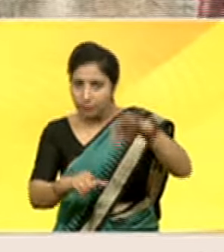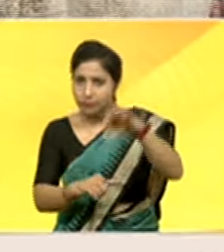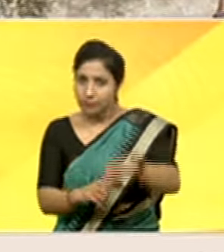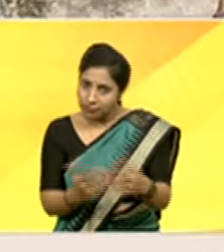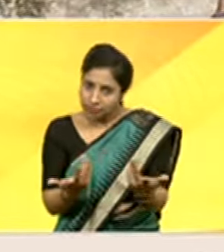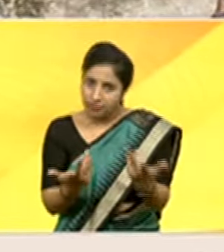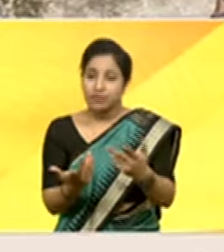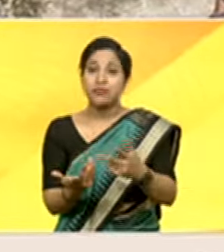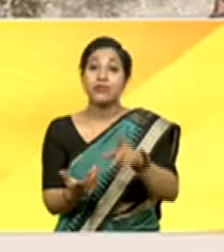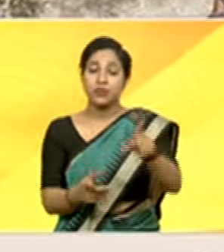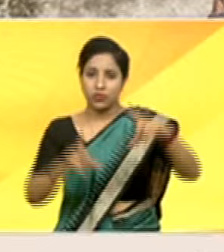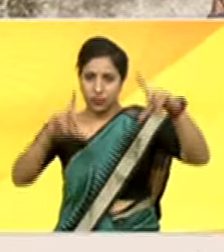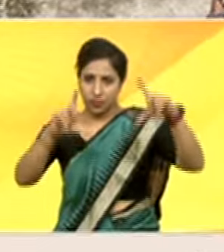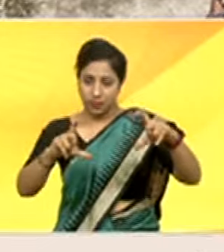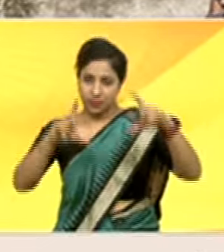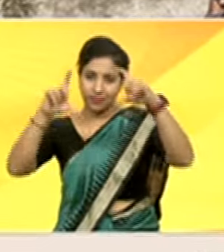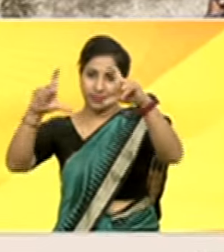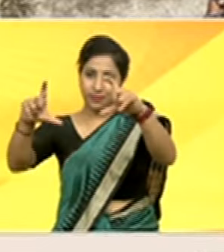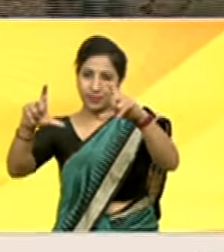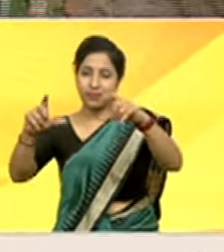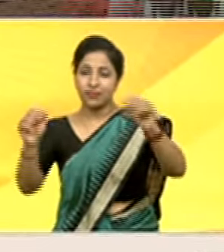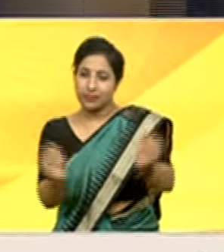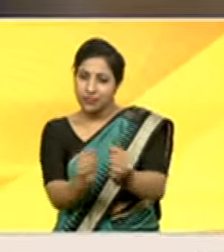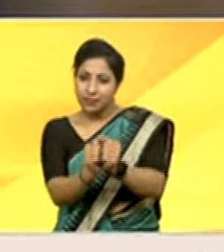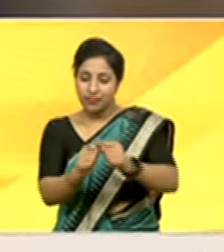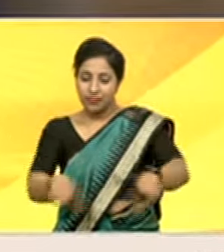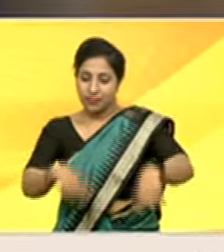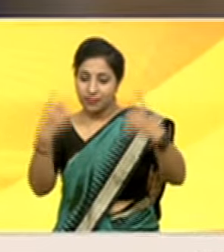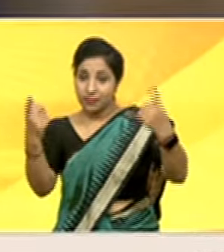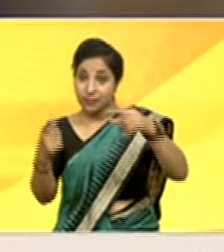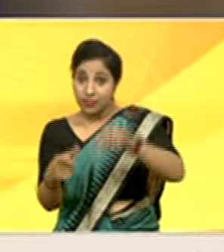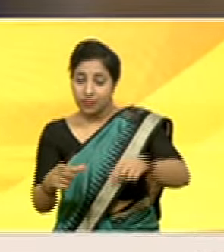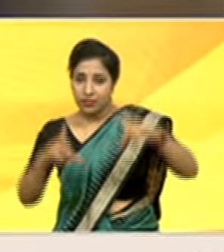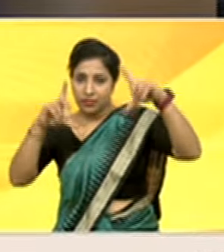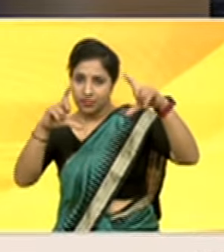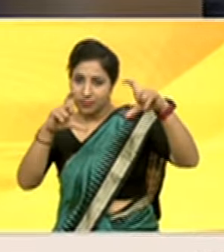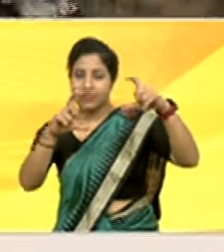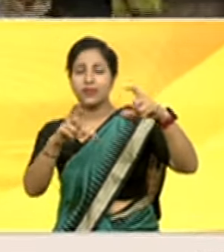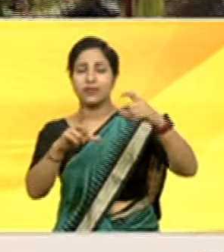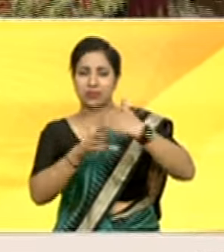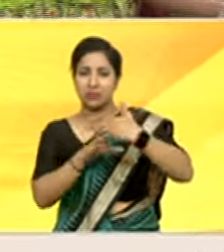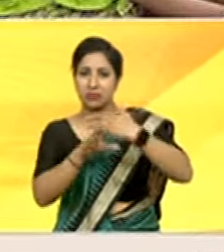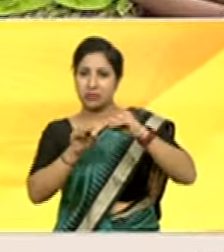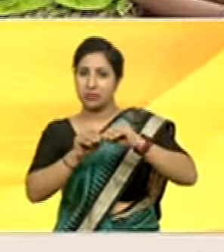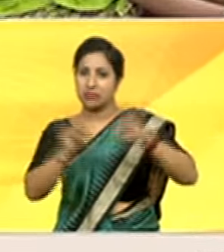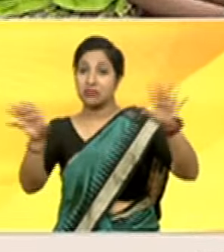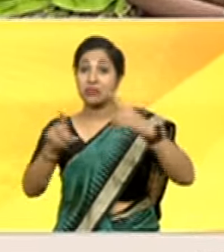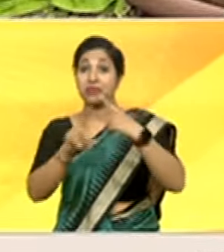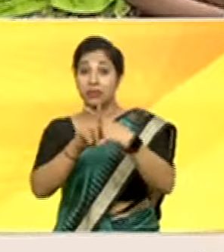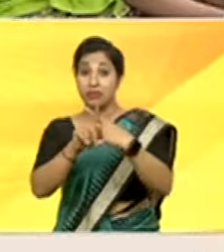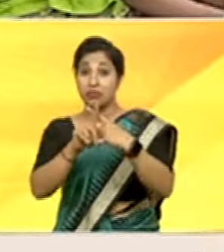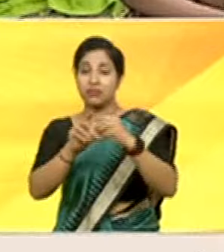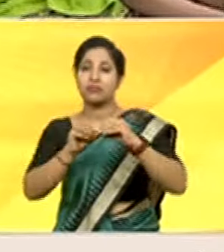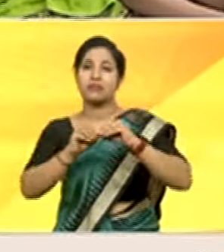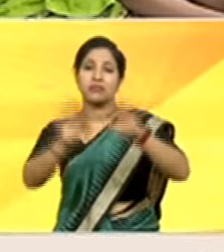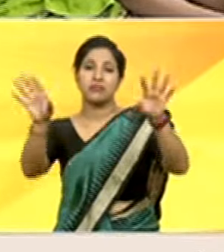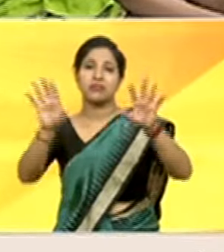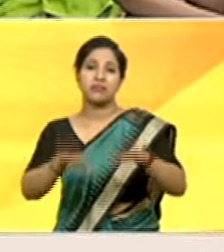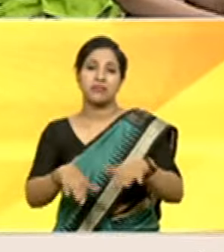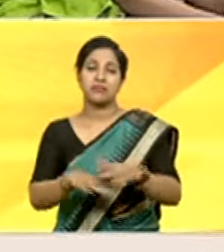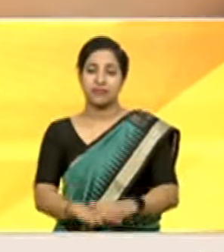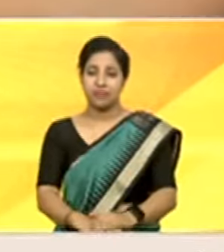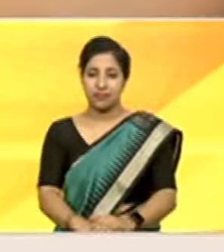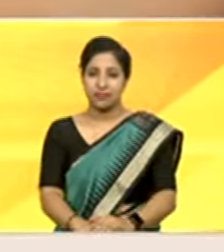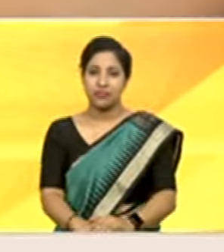उनकी फोटो के साथ पैड लगाने की तस्वीरों को सोशल मिडिया पर साजा कर रहे